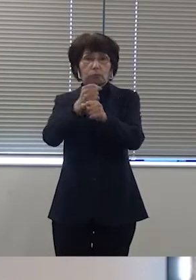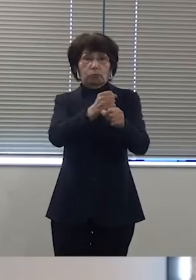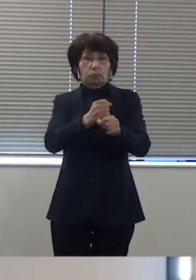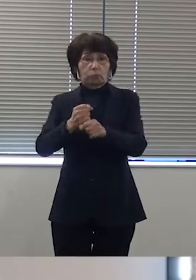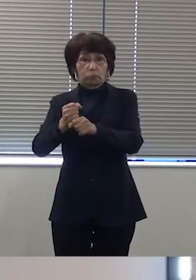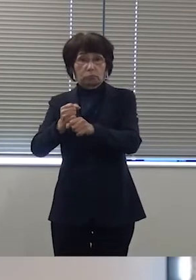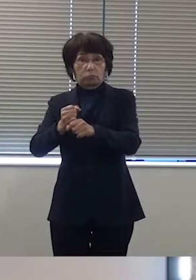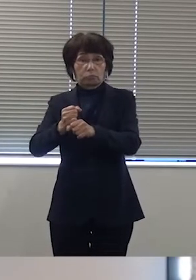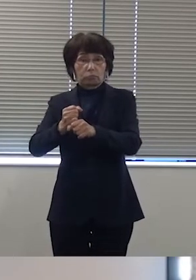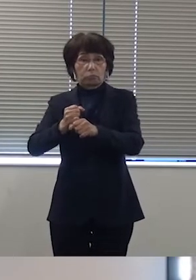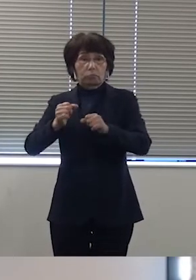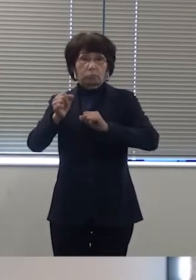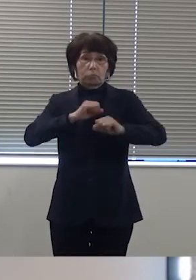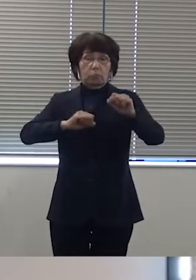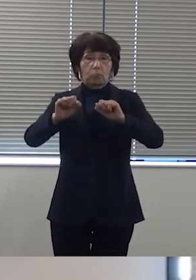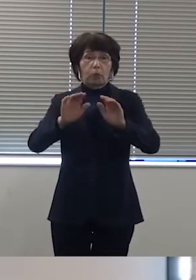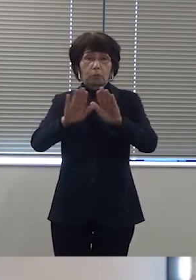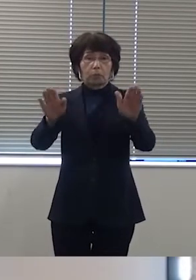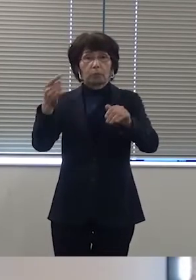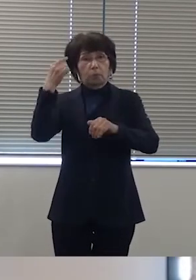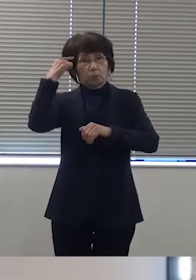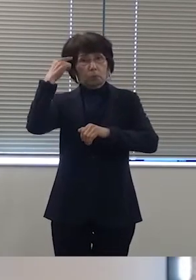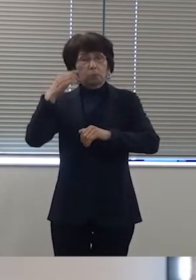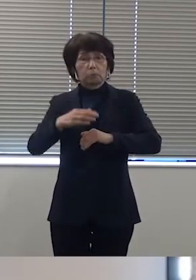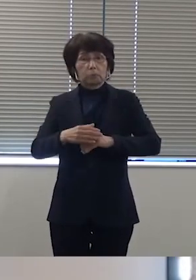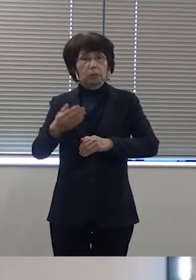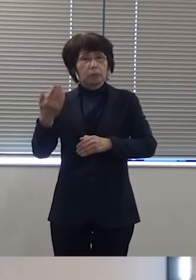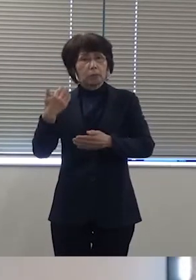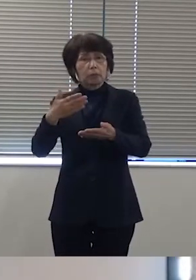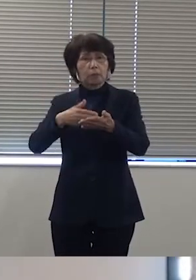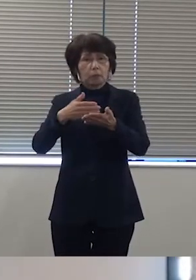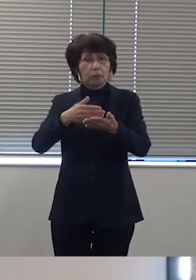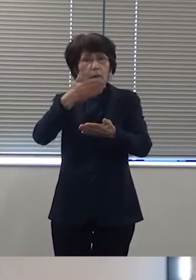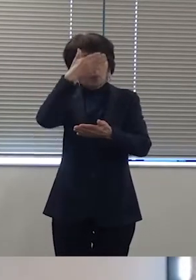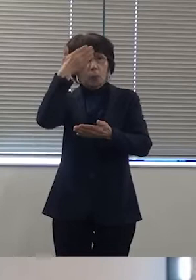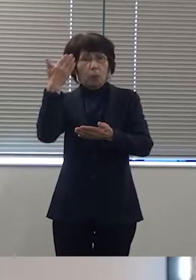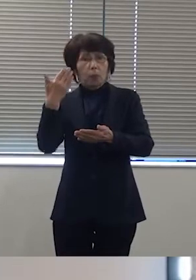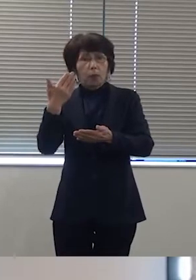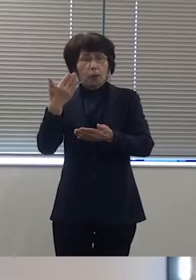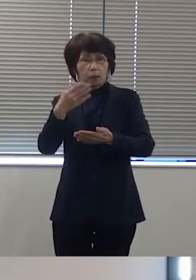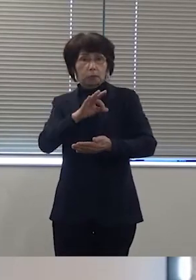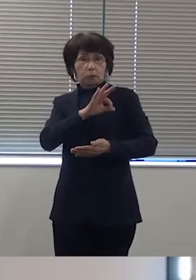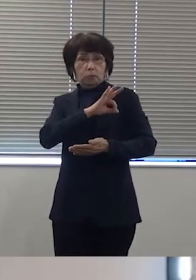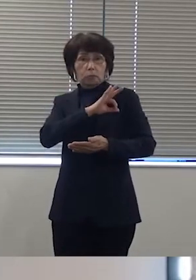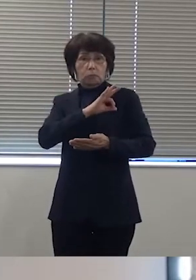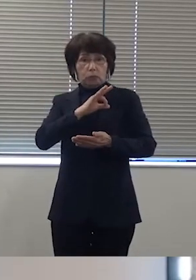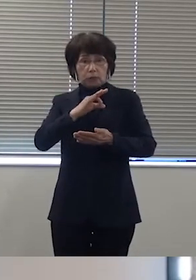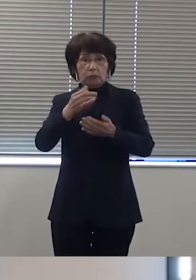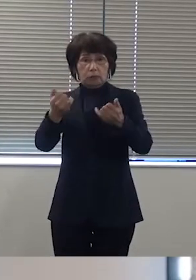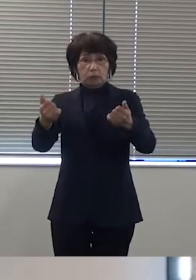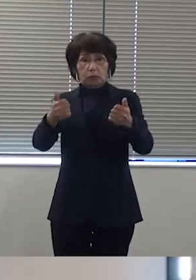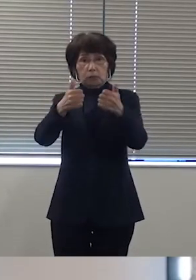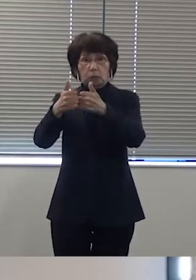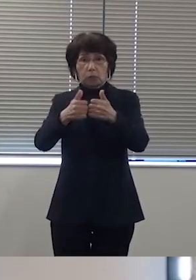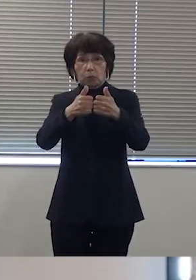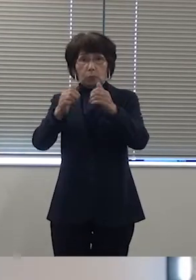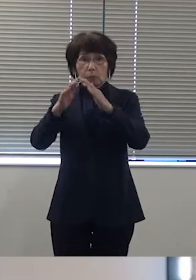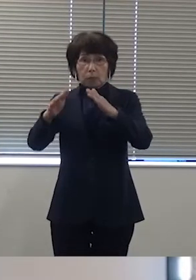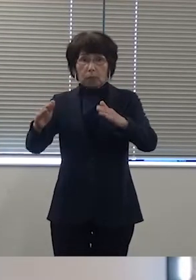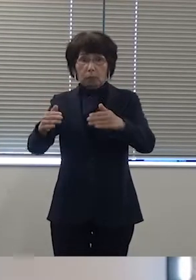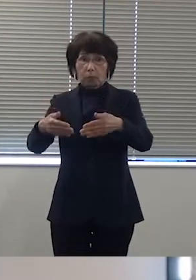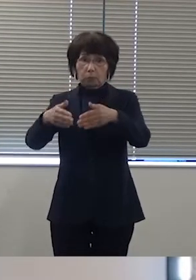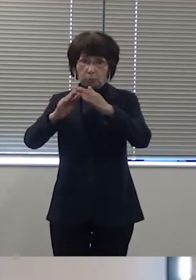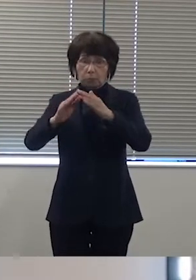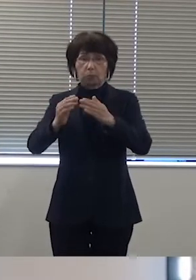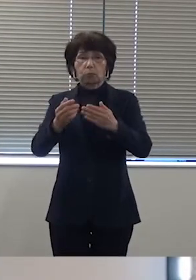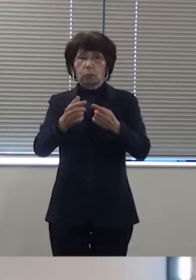たとかですね、その部分とか、あとはどういう、まあ、業務が優先というふうに、まあ、